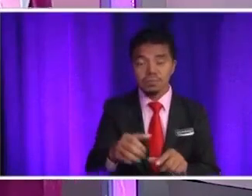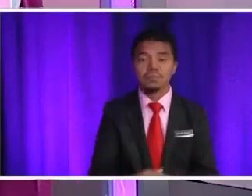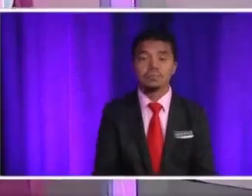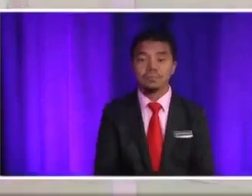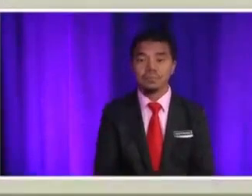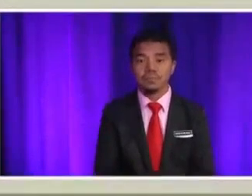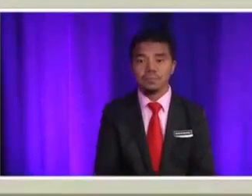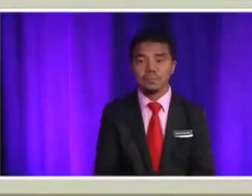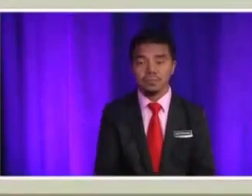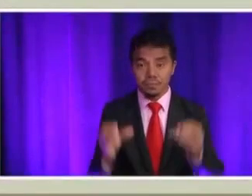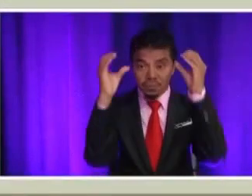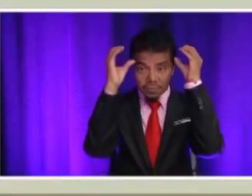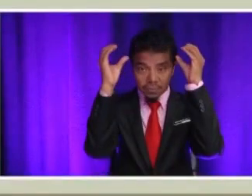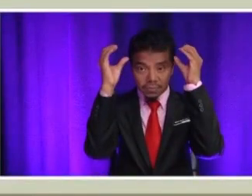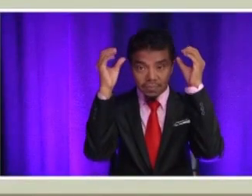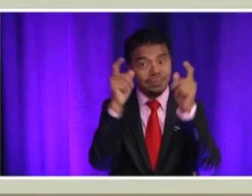nak murid baca.